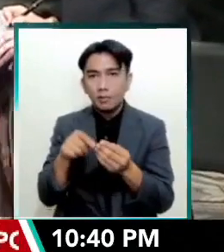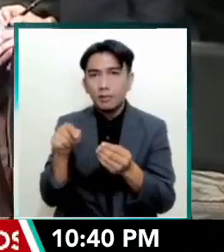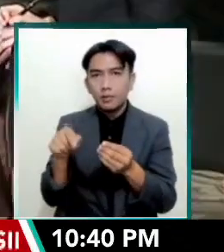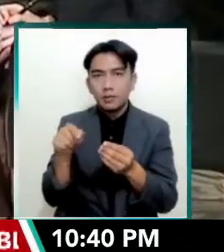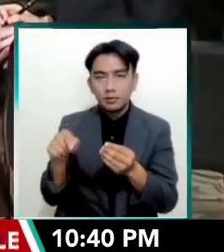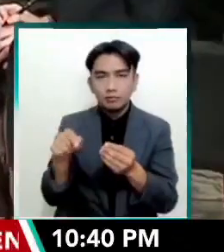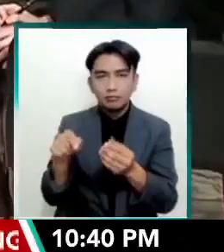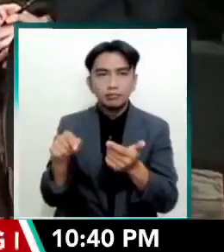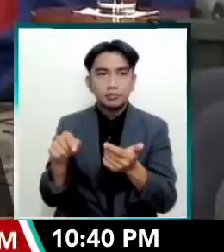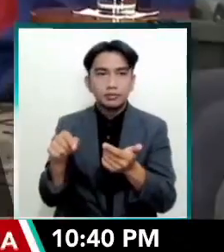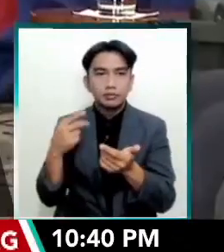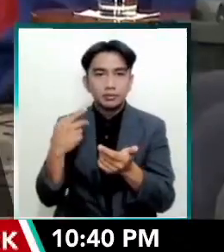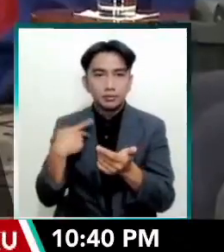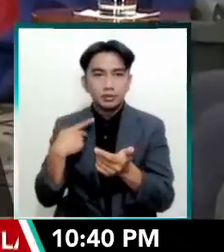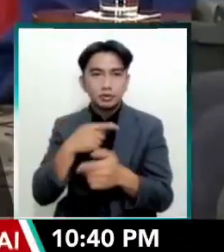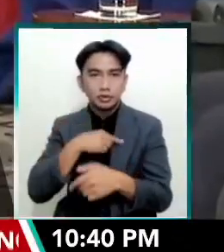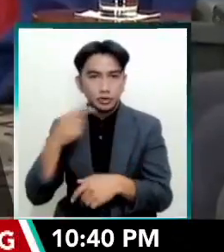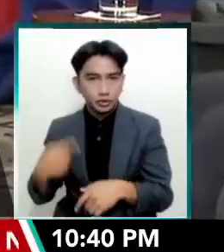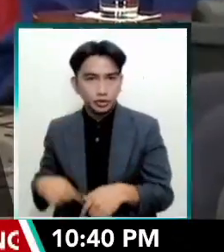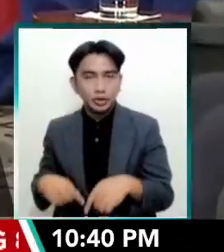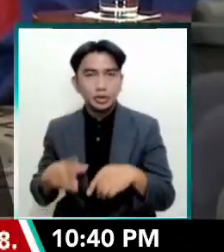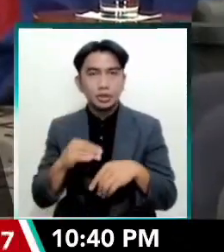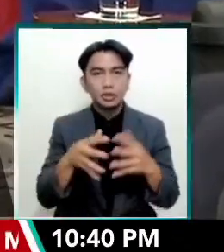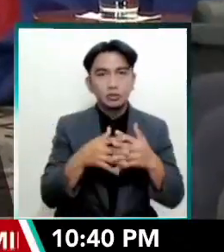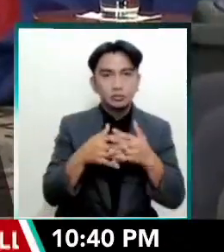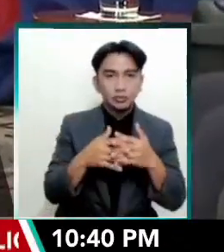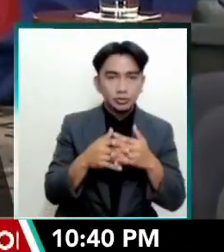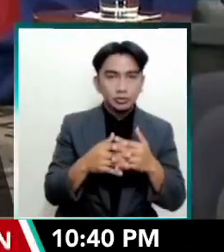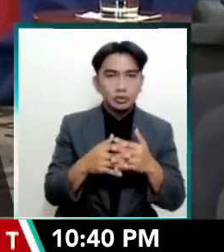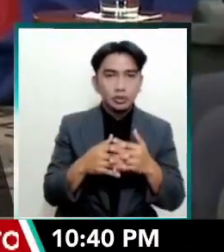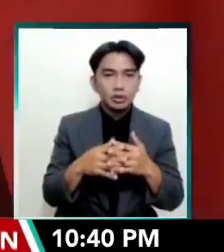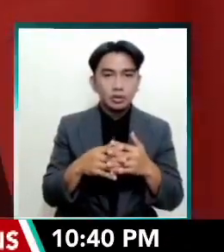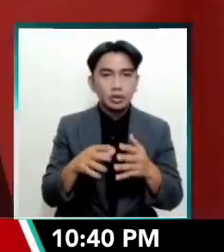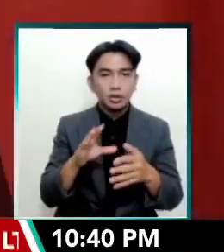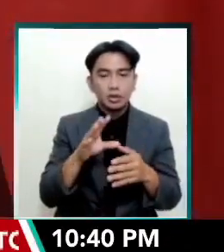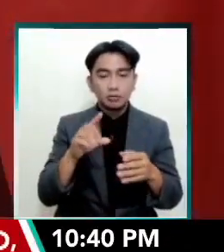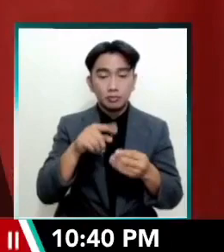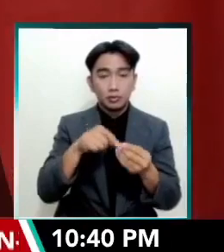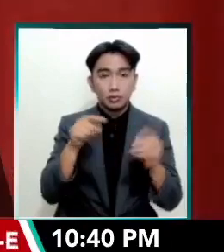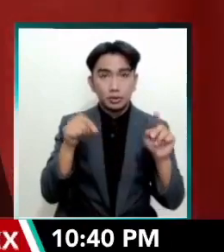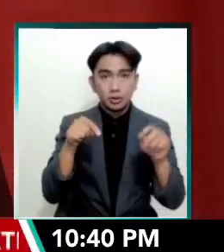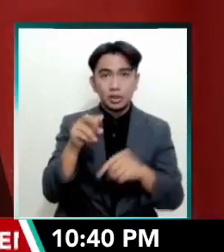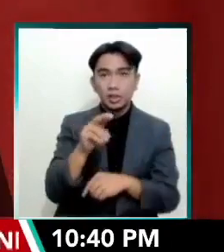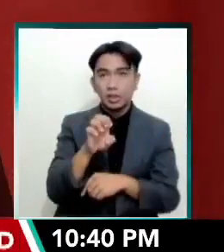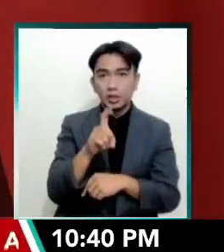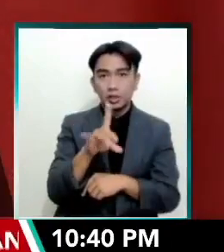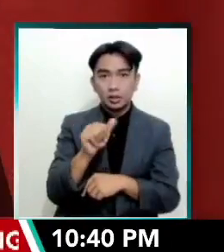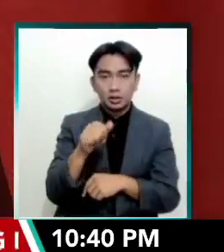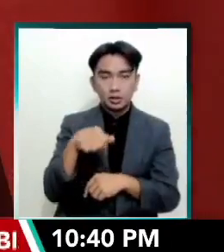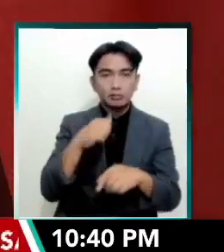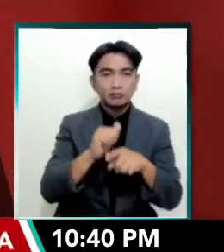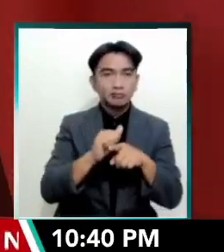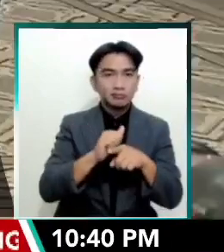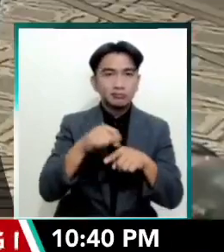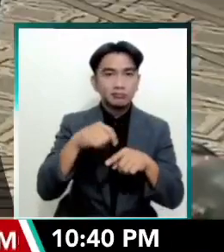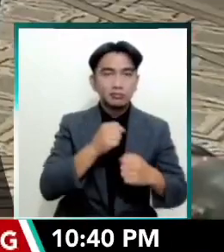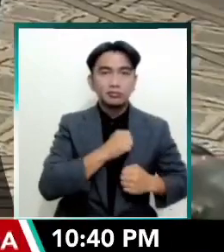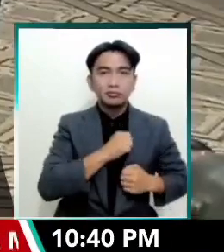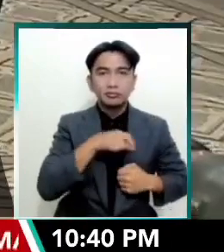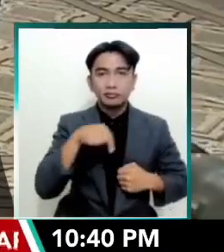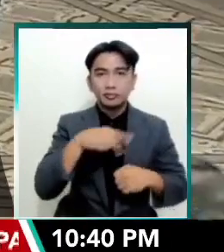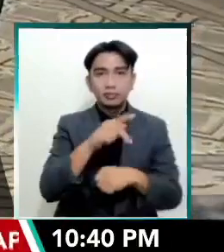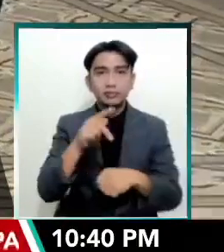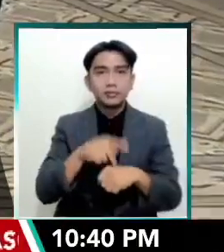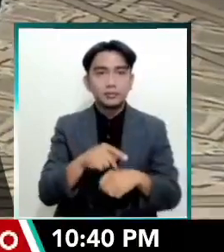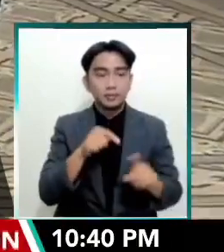issue sa Enhanced Defense Cooperation Agreement o EDCA site sa Pilipinas. Ayon sa Malacanang, biyahe ang Pangulo